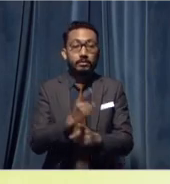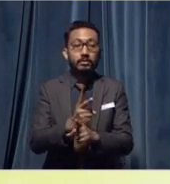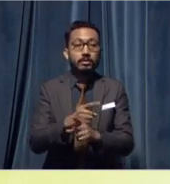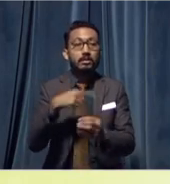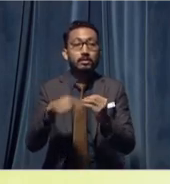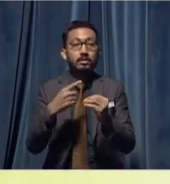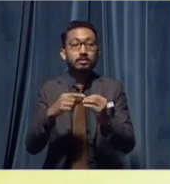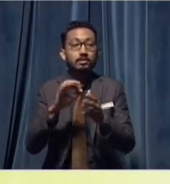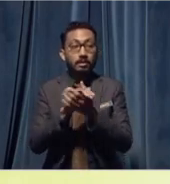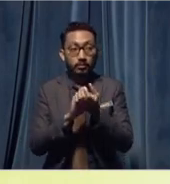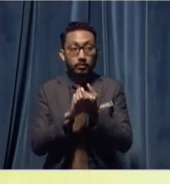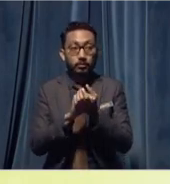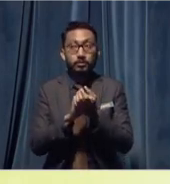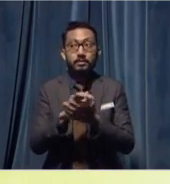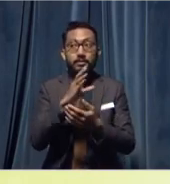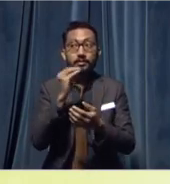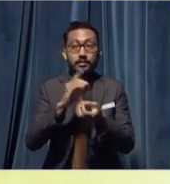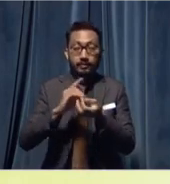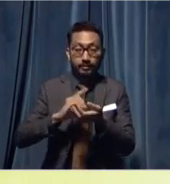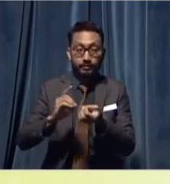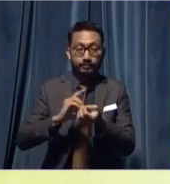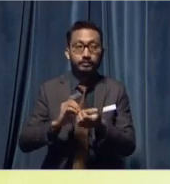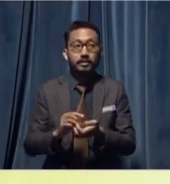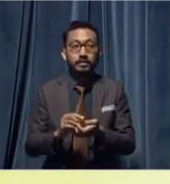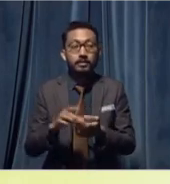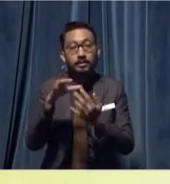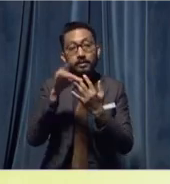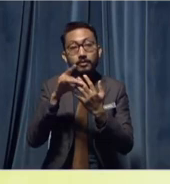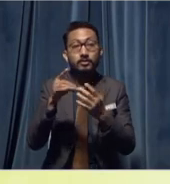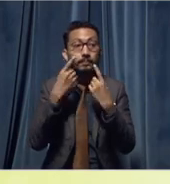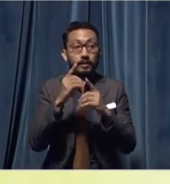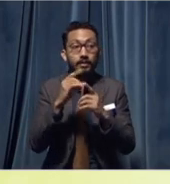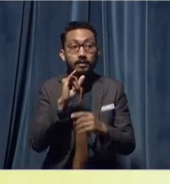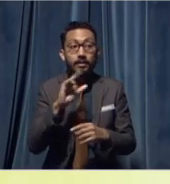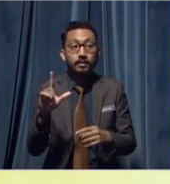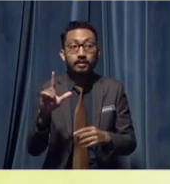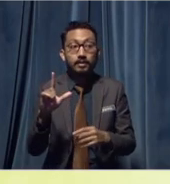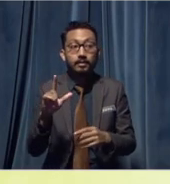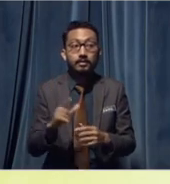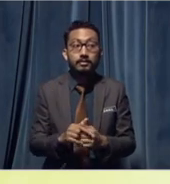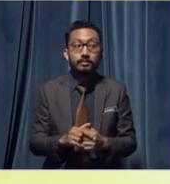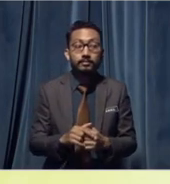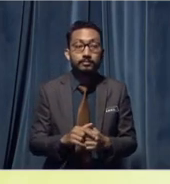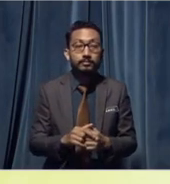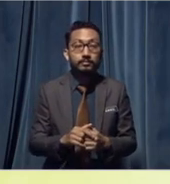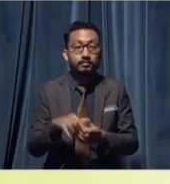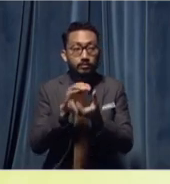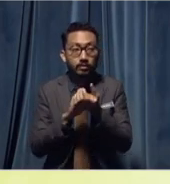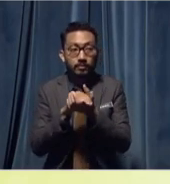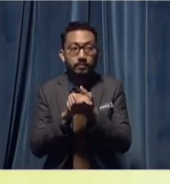betul tentang sabun dan deterjen? Pilihan jawapan yang diberikan ialah